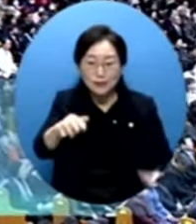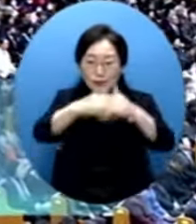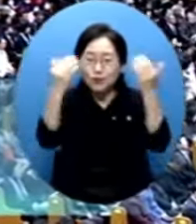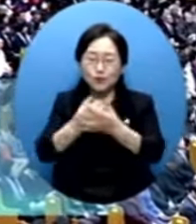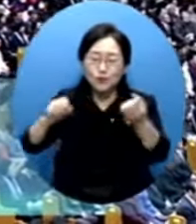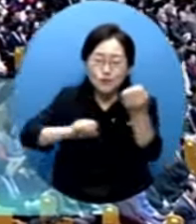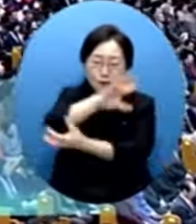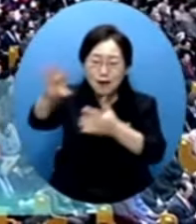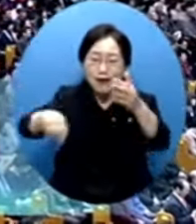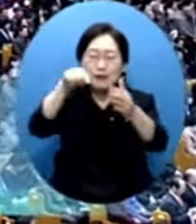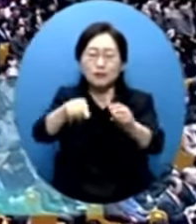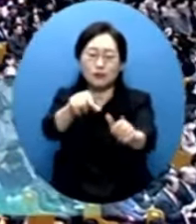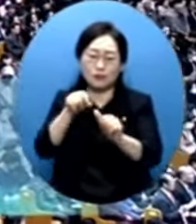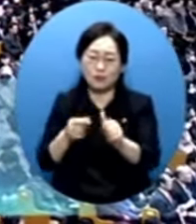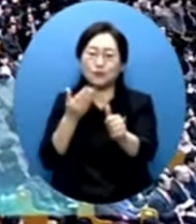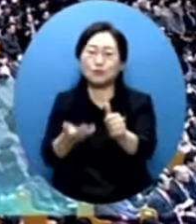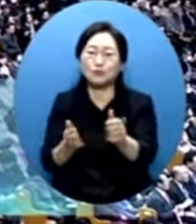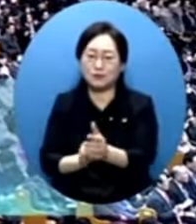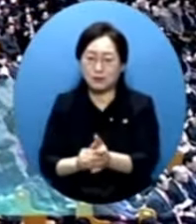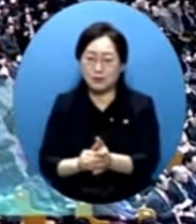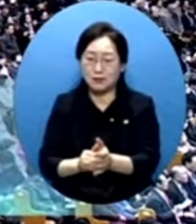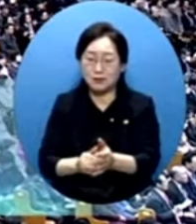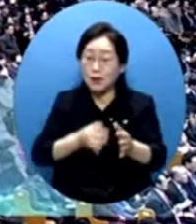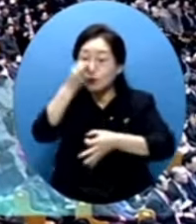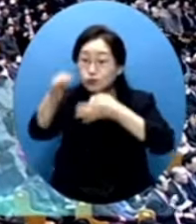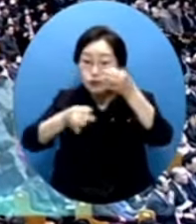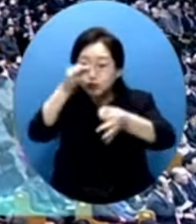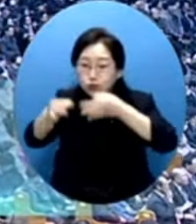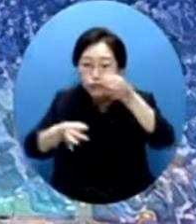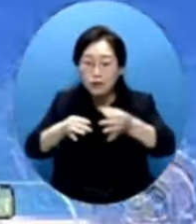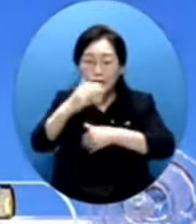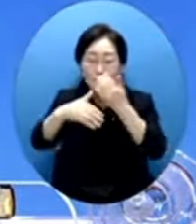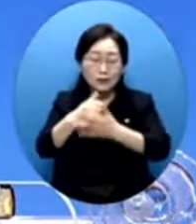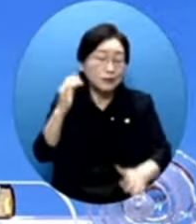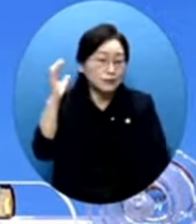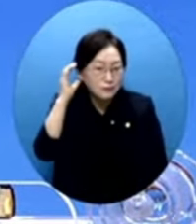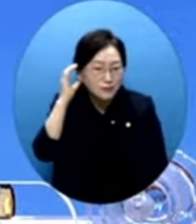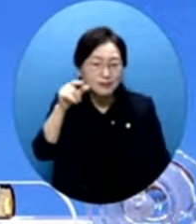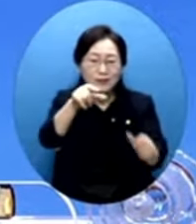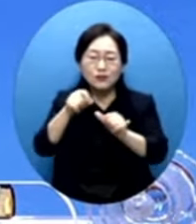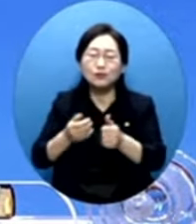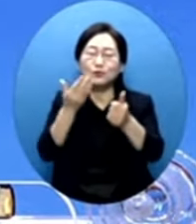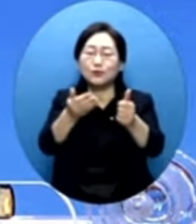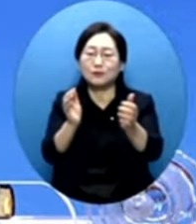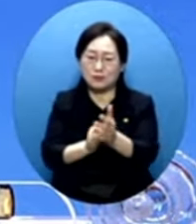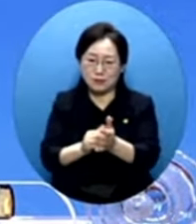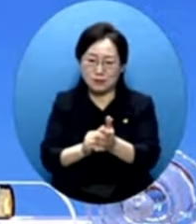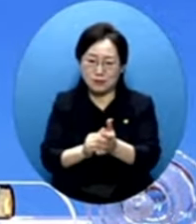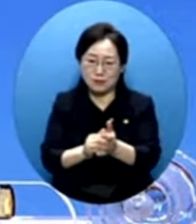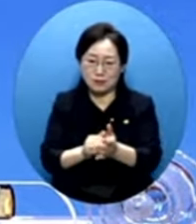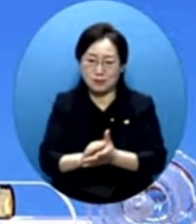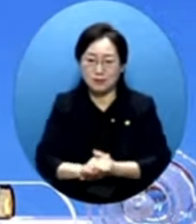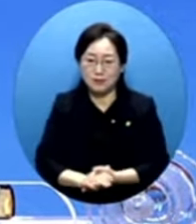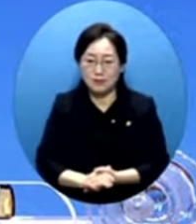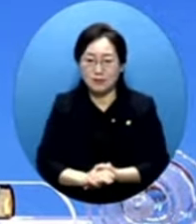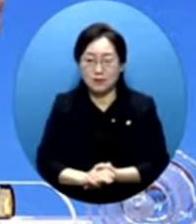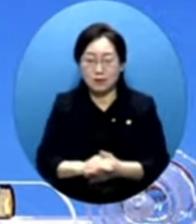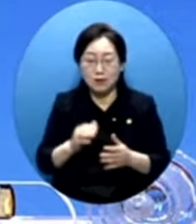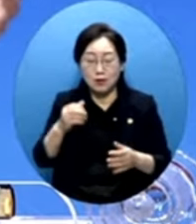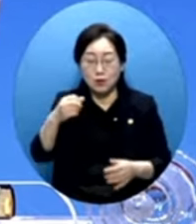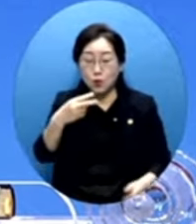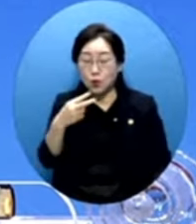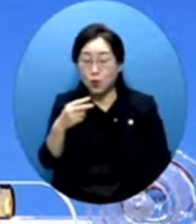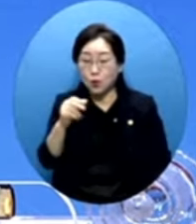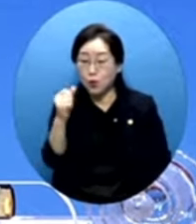환에서 건지셨도다 부르짖음에 주님이 들으시고 지셨다고 성경은 말씀하고 있는 것입니다 여호와 당